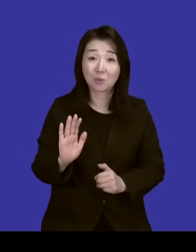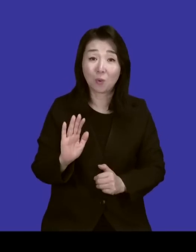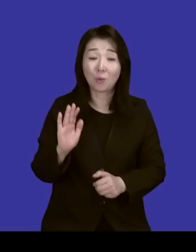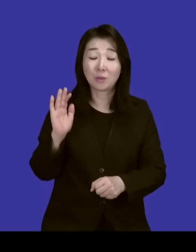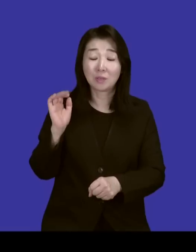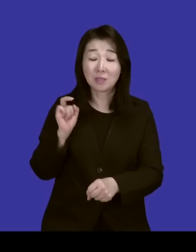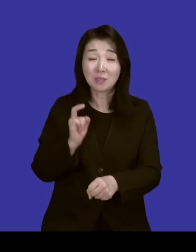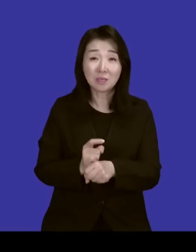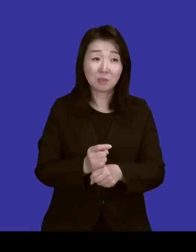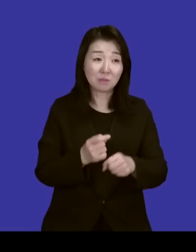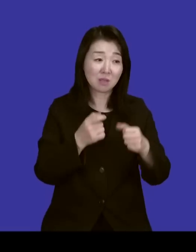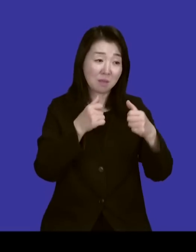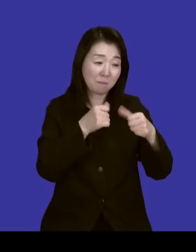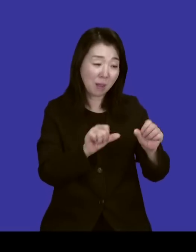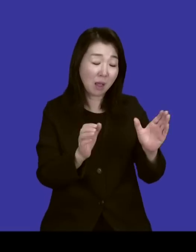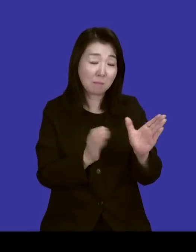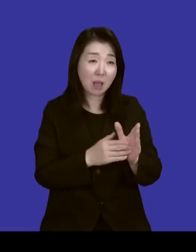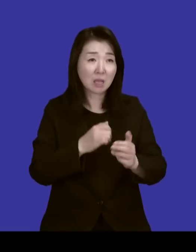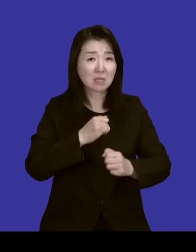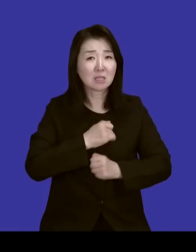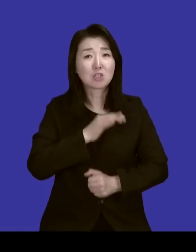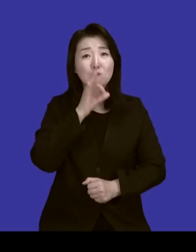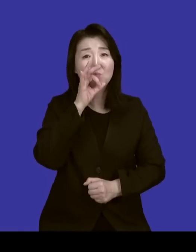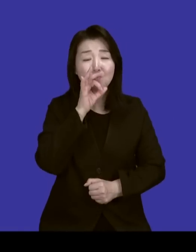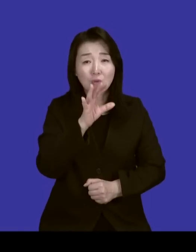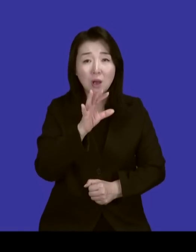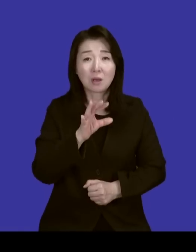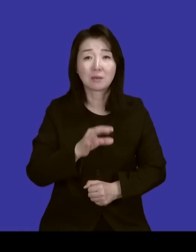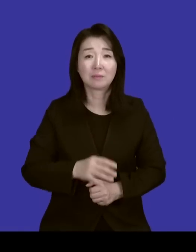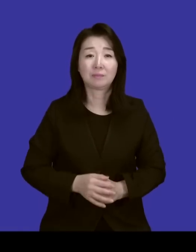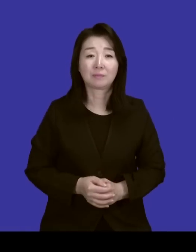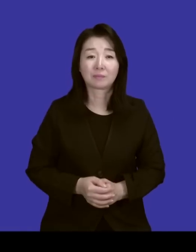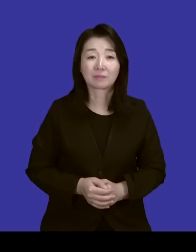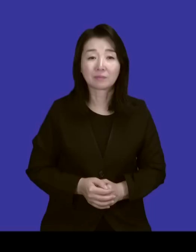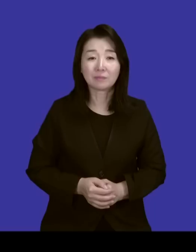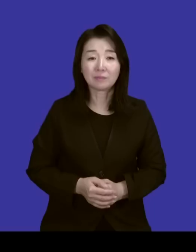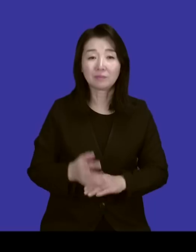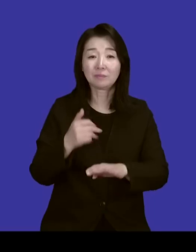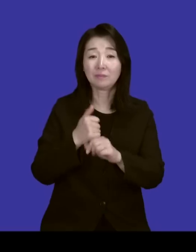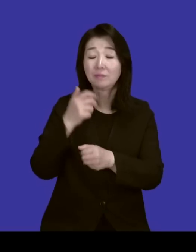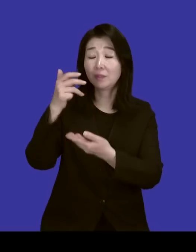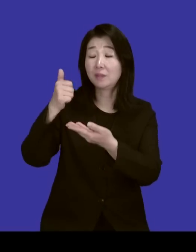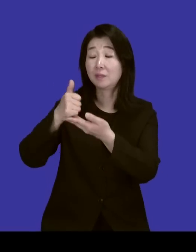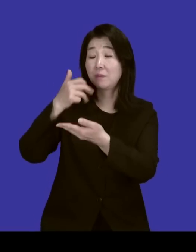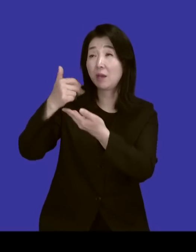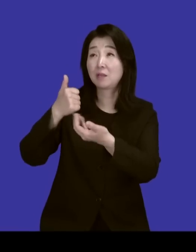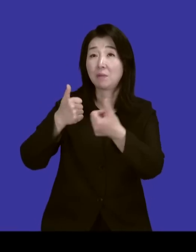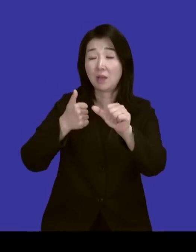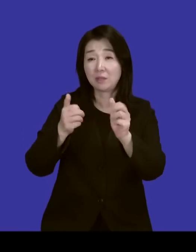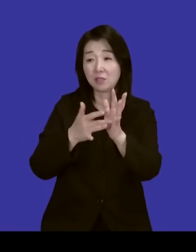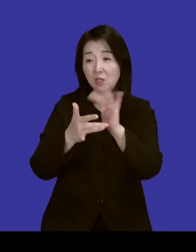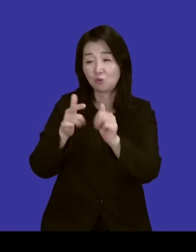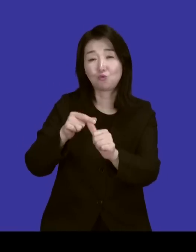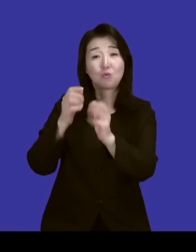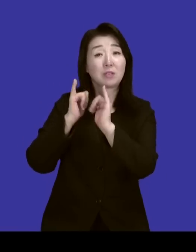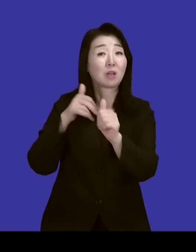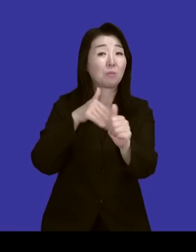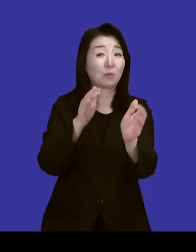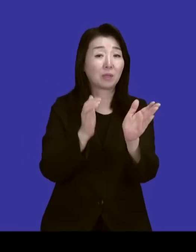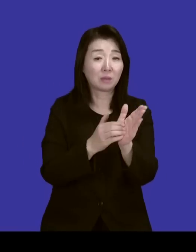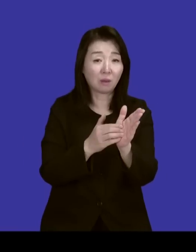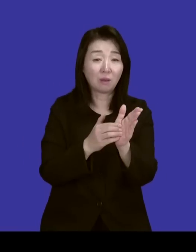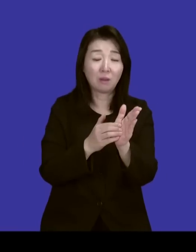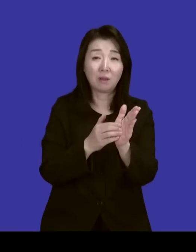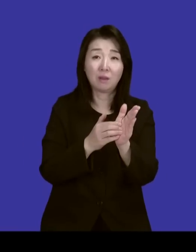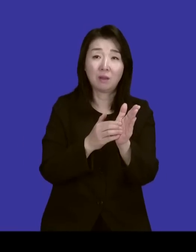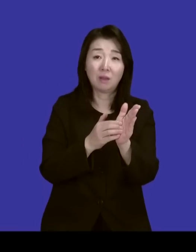이미 깨뜨렸고 지킬 수가 없었기 때문에 하나님이 하나님의 아들 예수를 구원자로 보내시고 네. 그분이 내